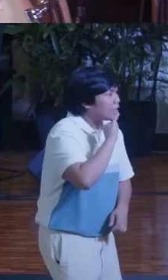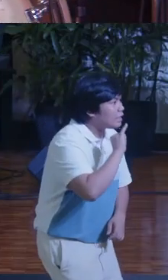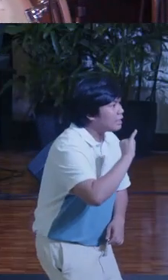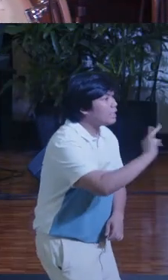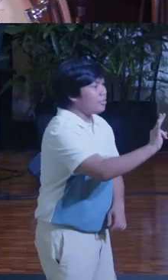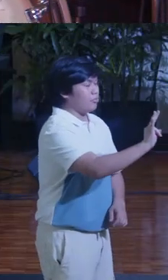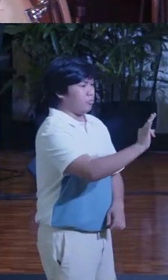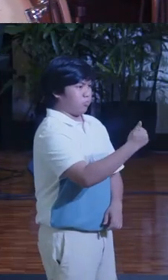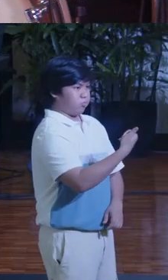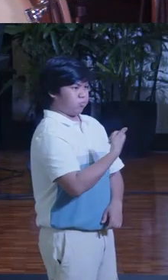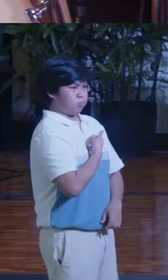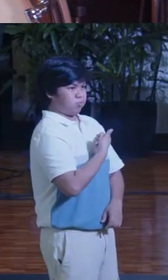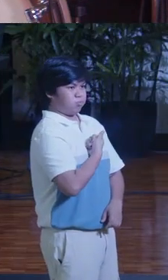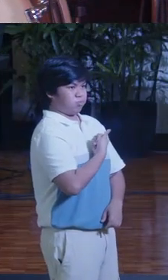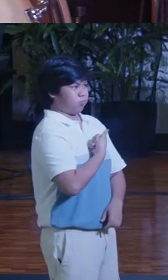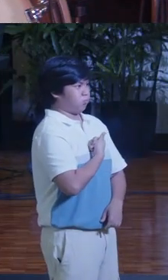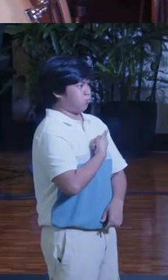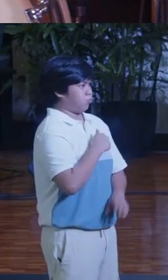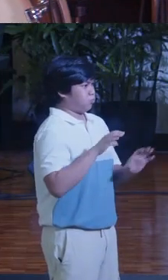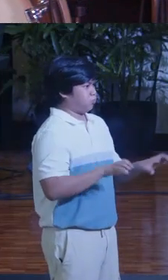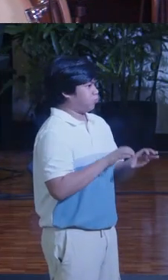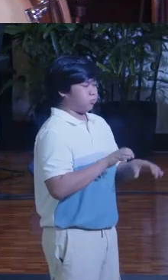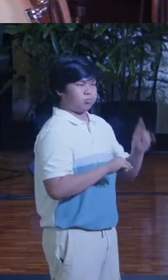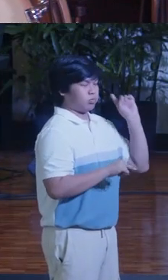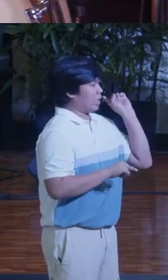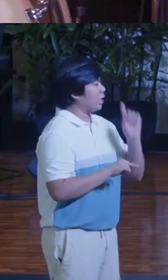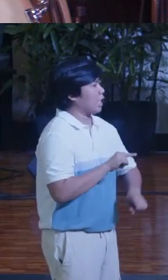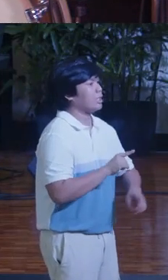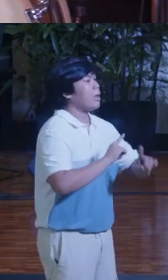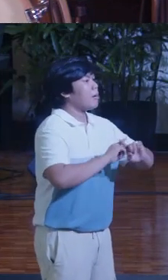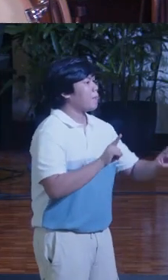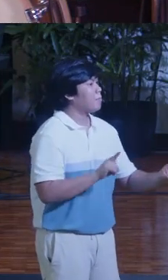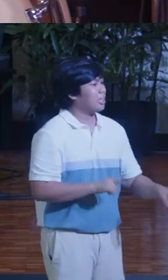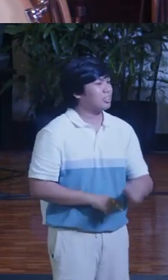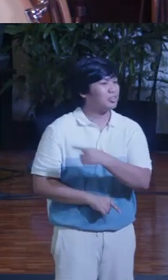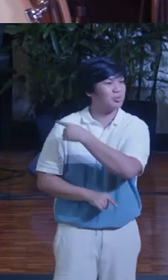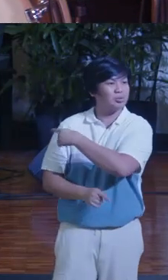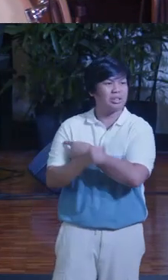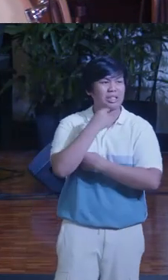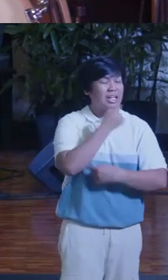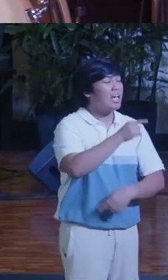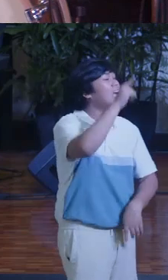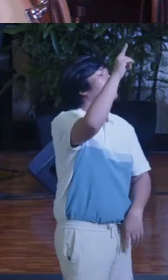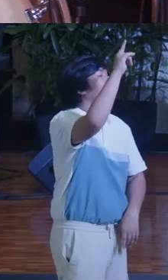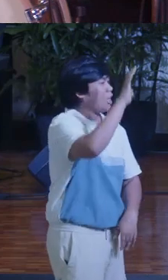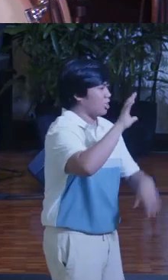Wala pong imposible sa Diyos. Yung po sinabi ng Panginoon kay Sarah nung siya ay natawa,